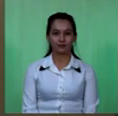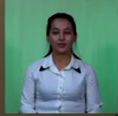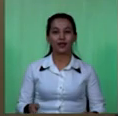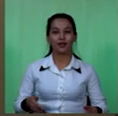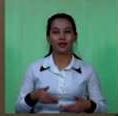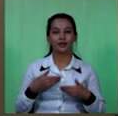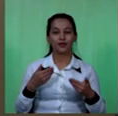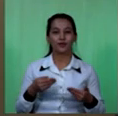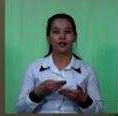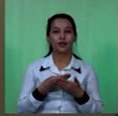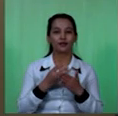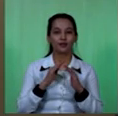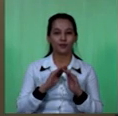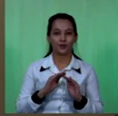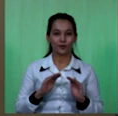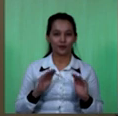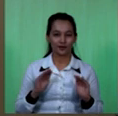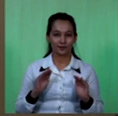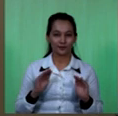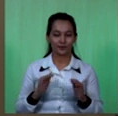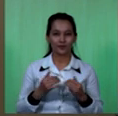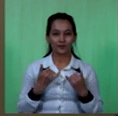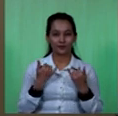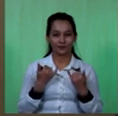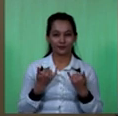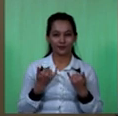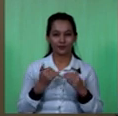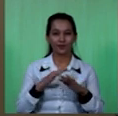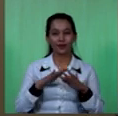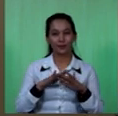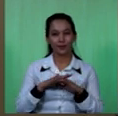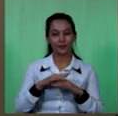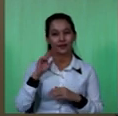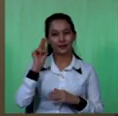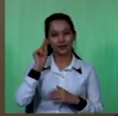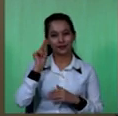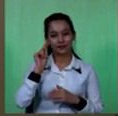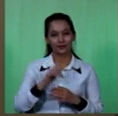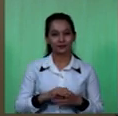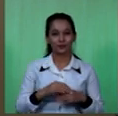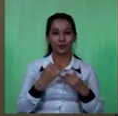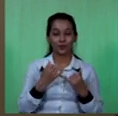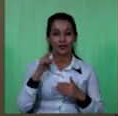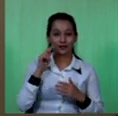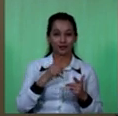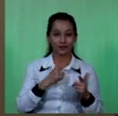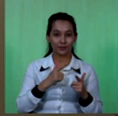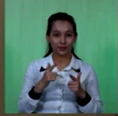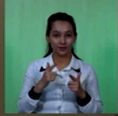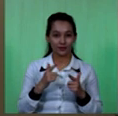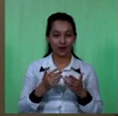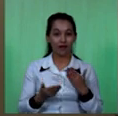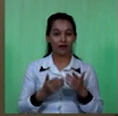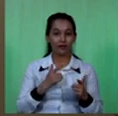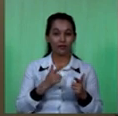Assalomu alaykum, mening aziz o'quvchilarim. Hozirgi darsimiz matematika darsi. Darsga tayyormisiz? Unday